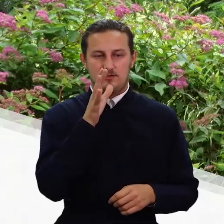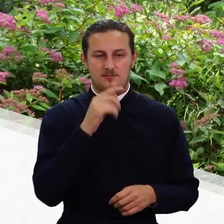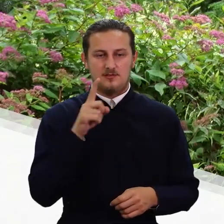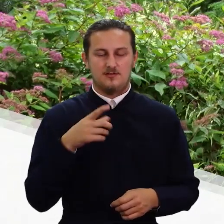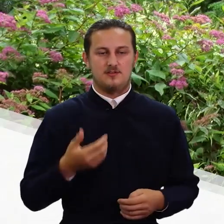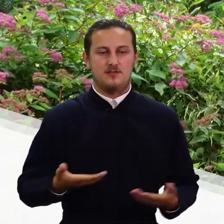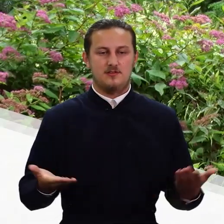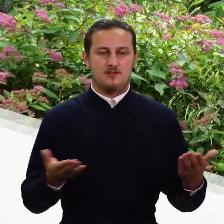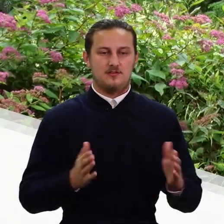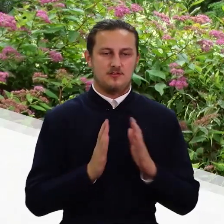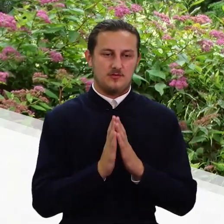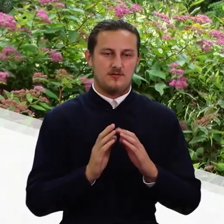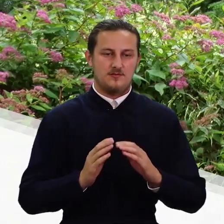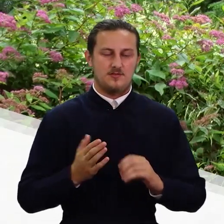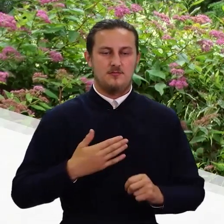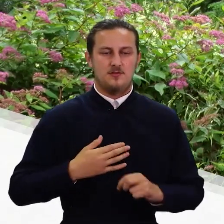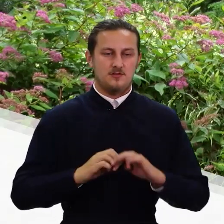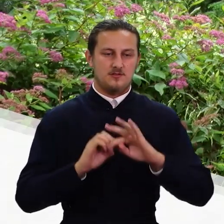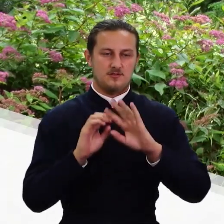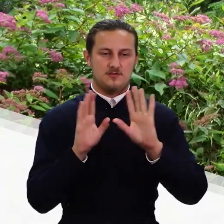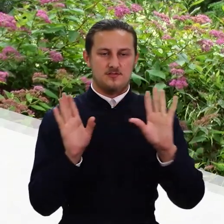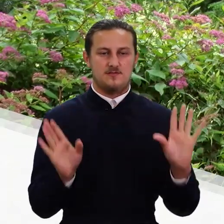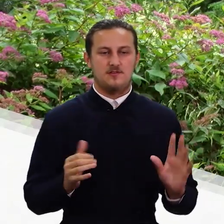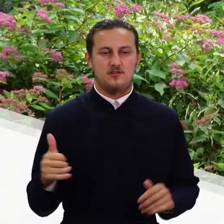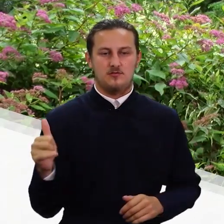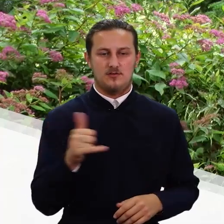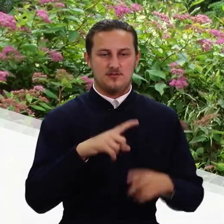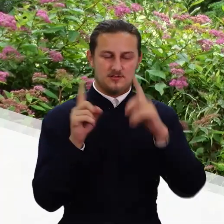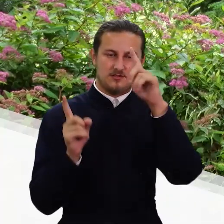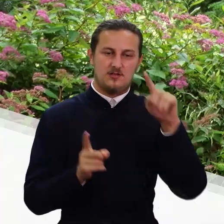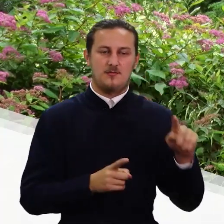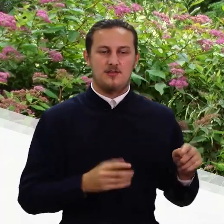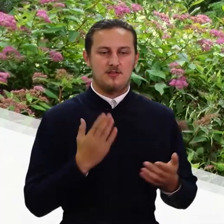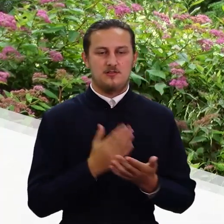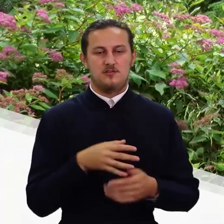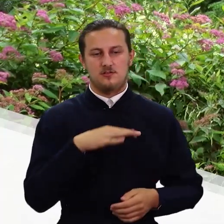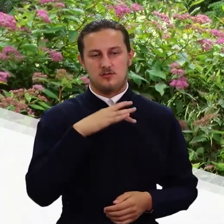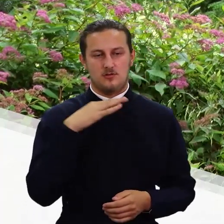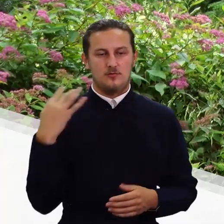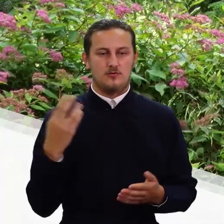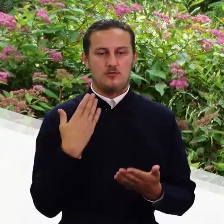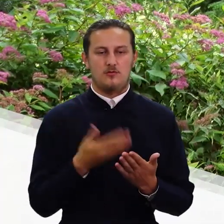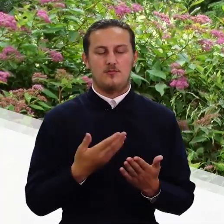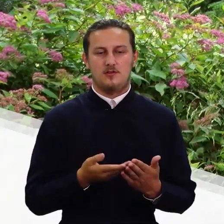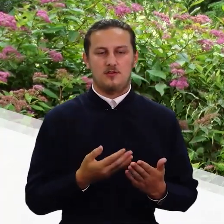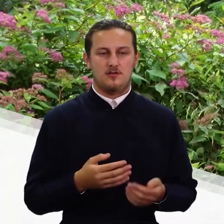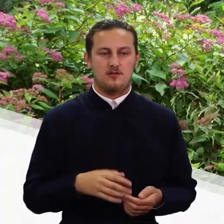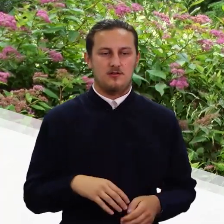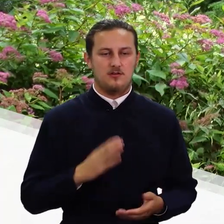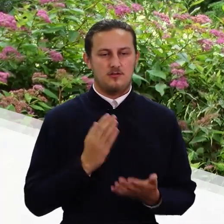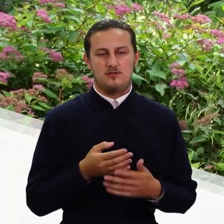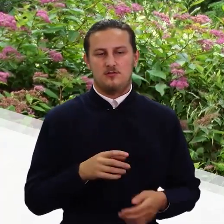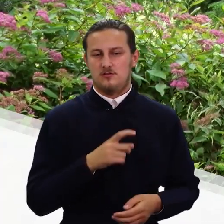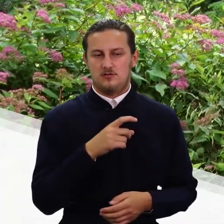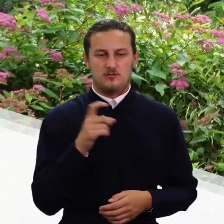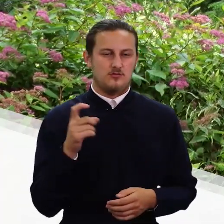мій старець, мій святий. У нас на Закарпатті є дуже предостатньо прикладів. У нас є сотні пар людей,